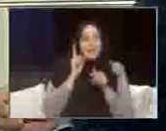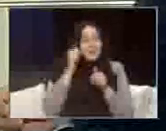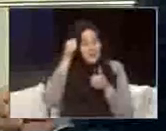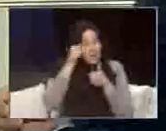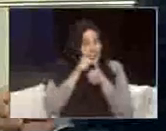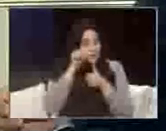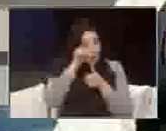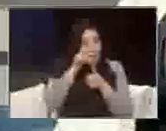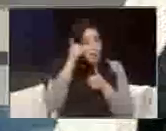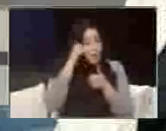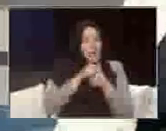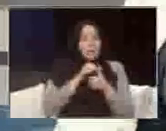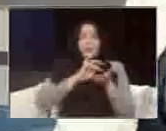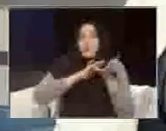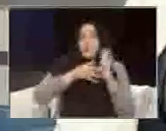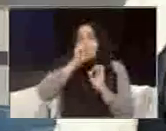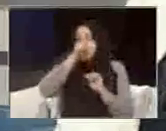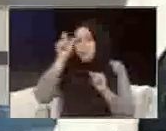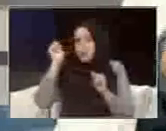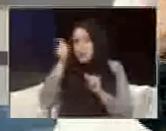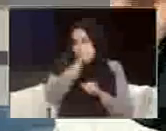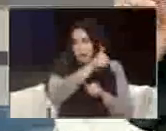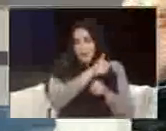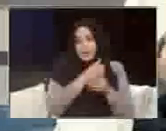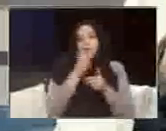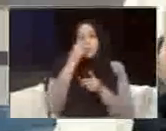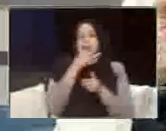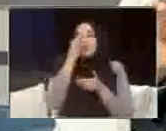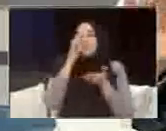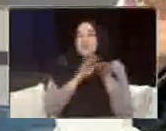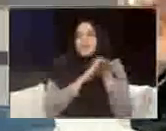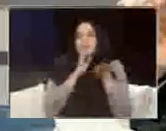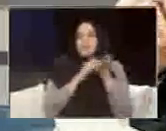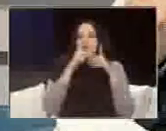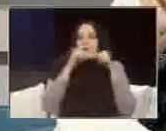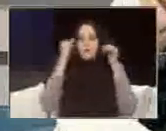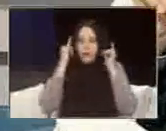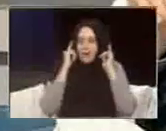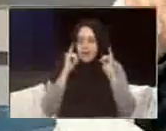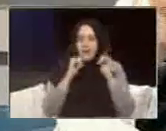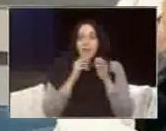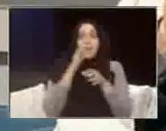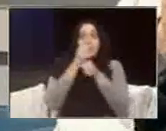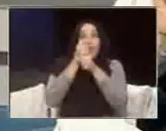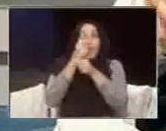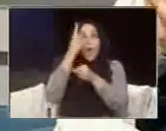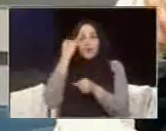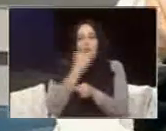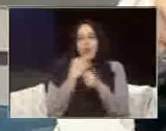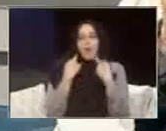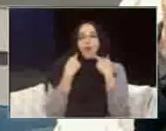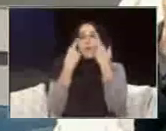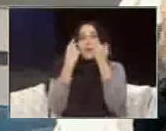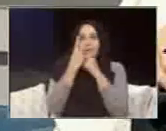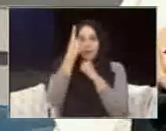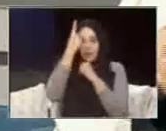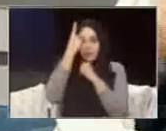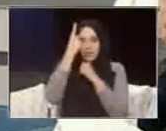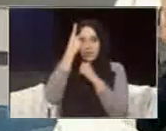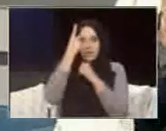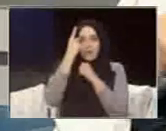ذكرك ونذكر أي واحد منا واش قال ربي في آخر ما أنزل، واتقوا يوما ترجعون فيه